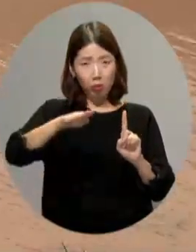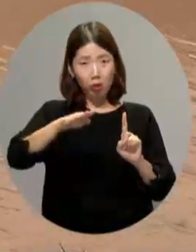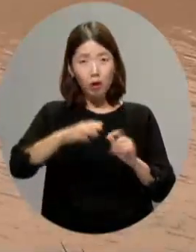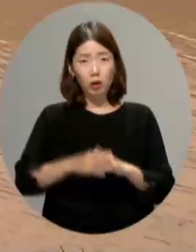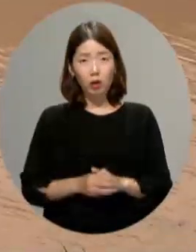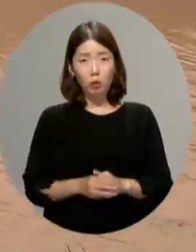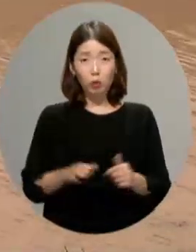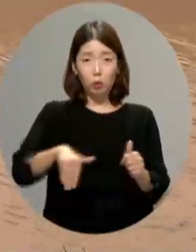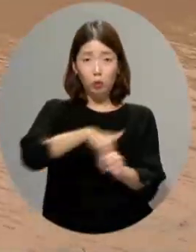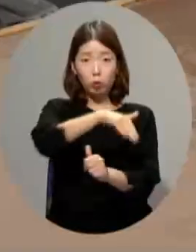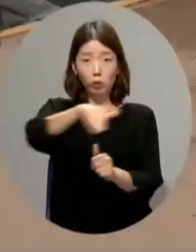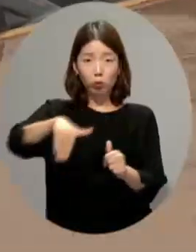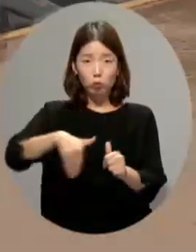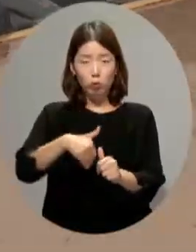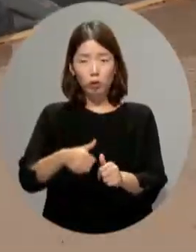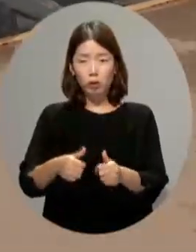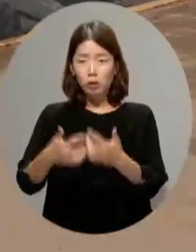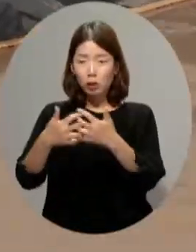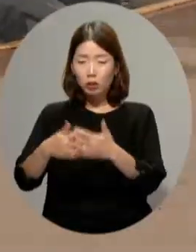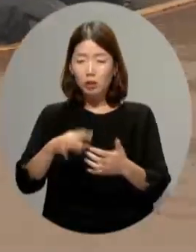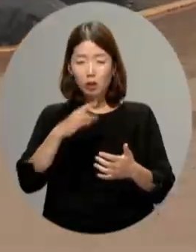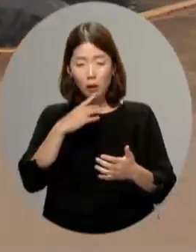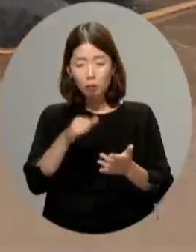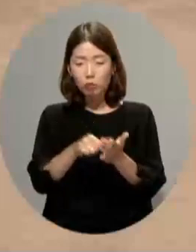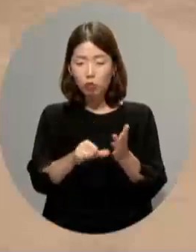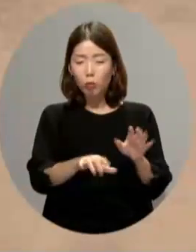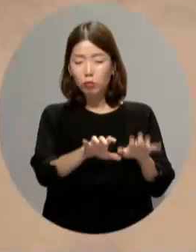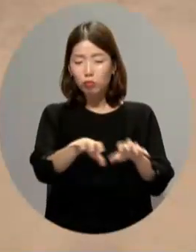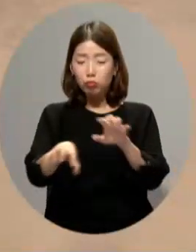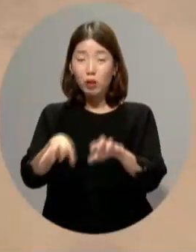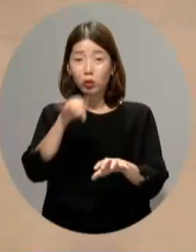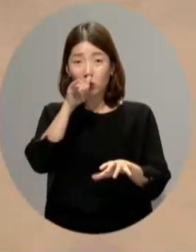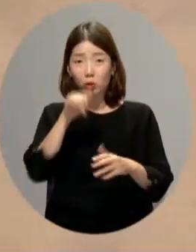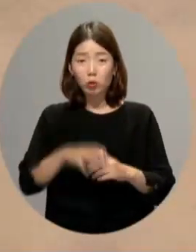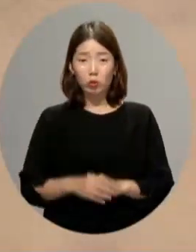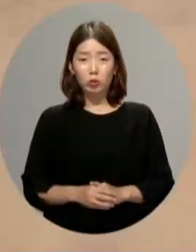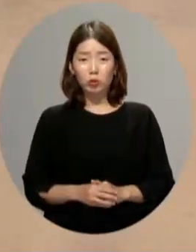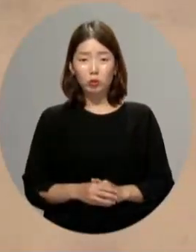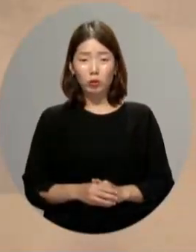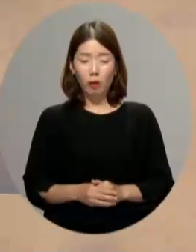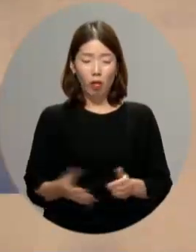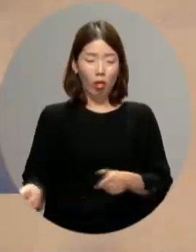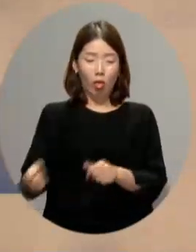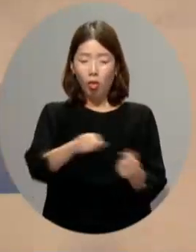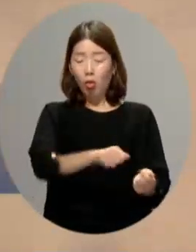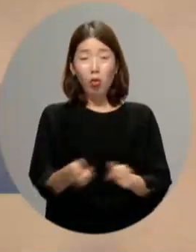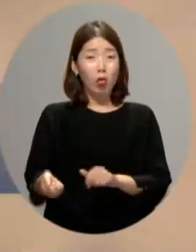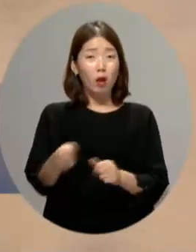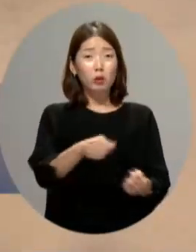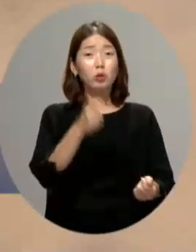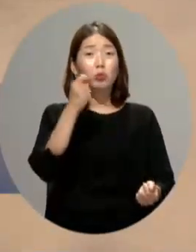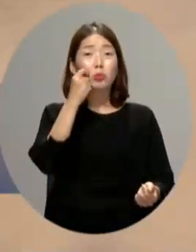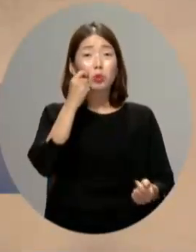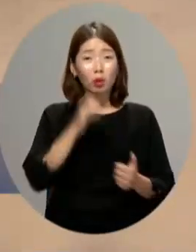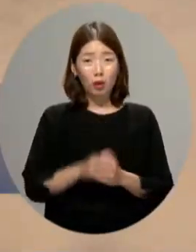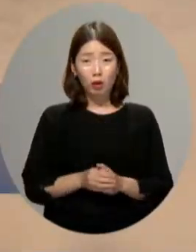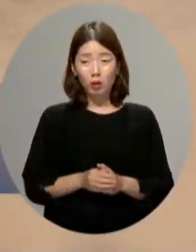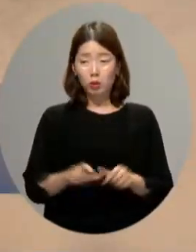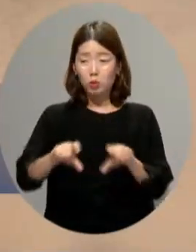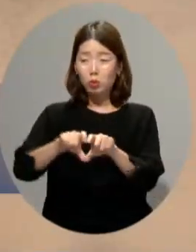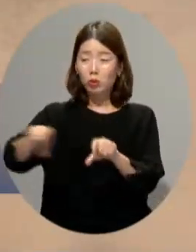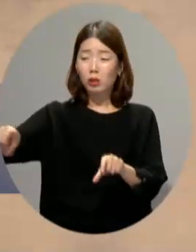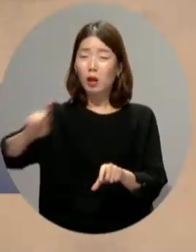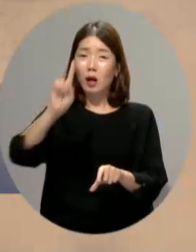잠겨버렸고 주변에는 농자재들만 둥둥 떠다닙니다. 이걸 보태 품어 대들 못해요. 어차피 나가는 길은 저